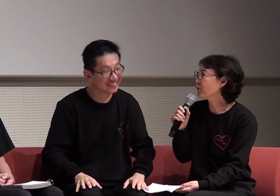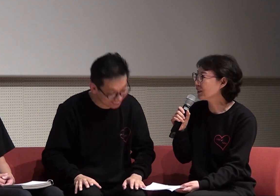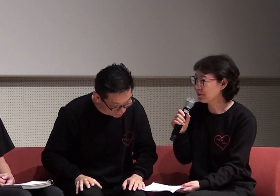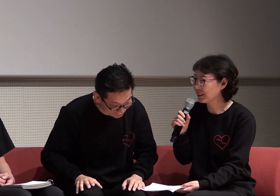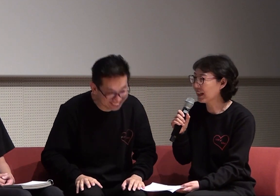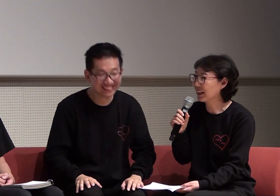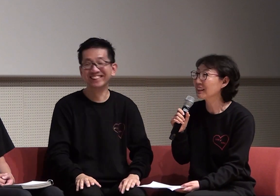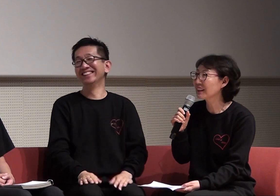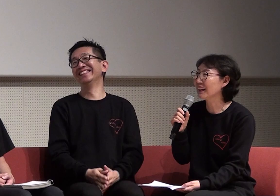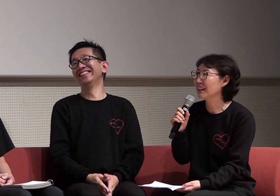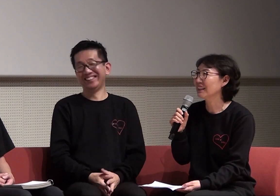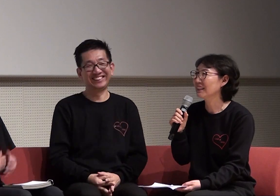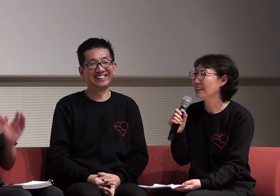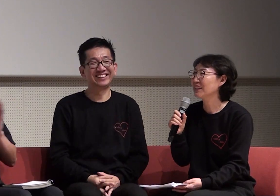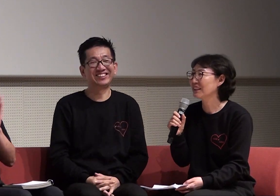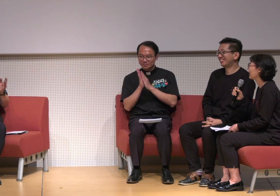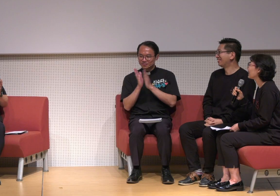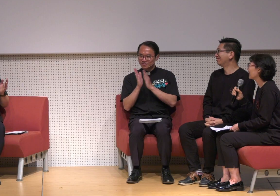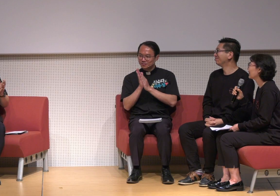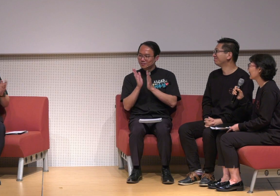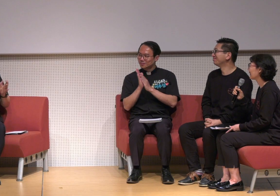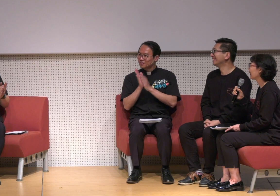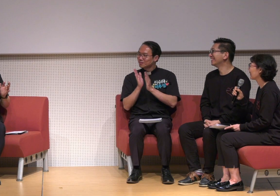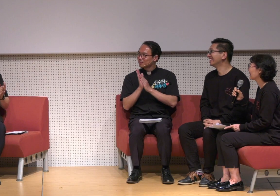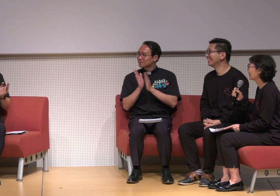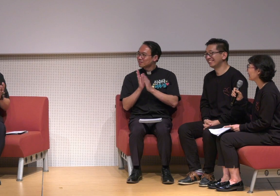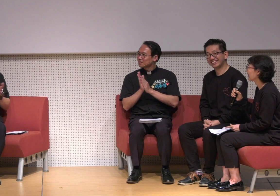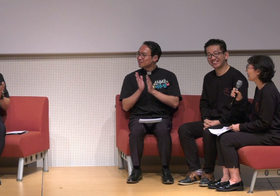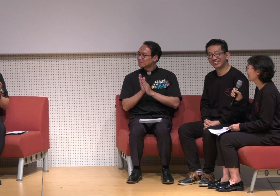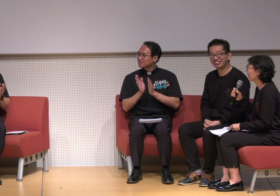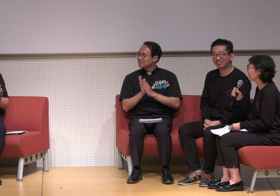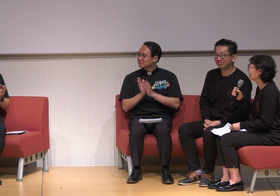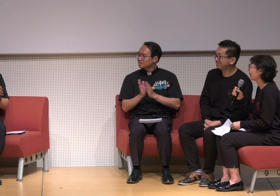분들께 감사도 드립니다. 네, 감사합니다.